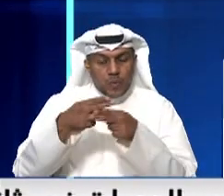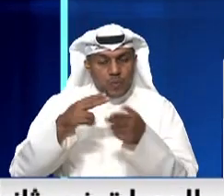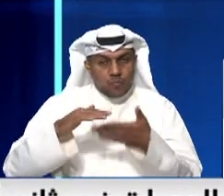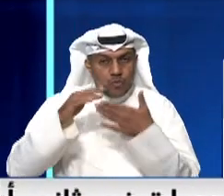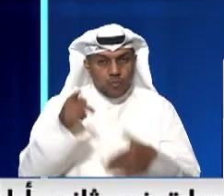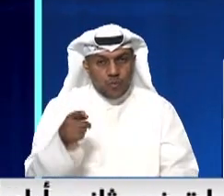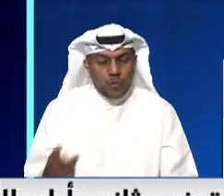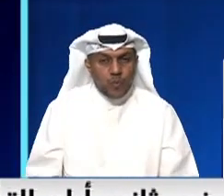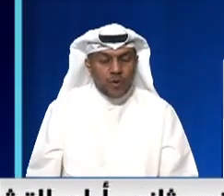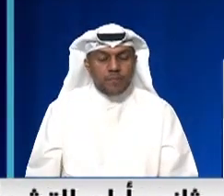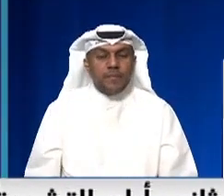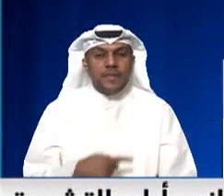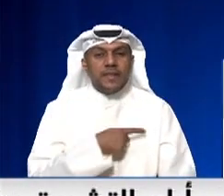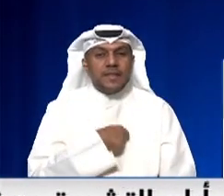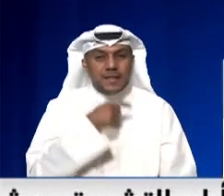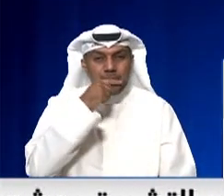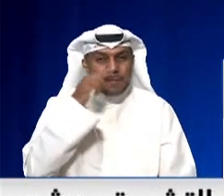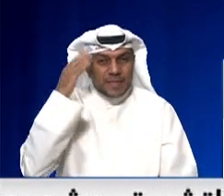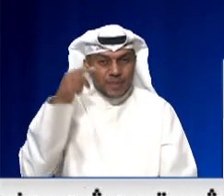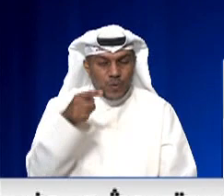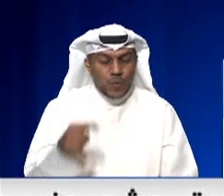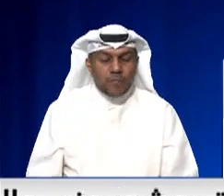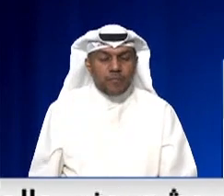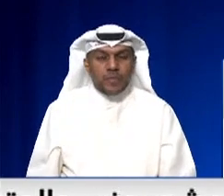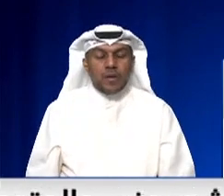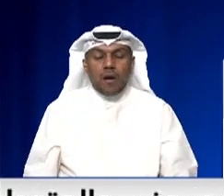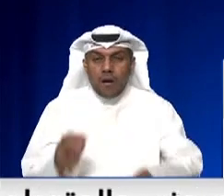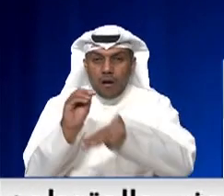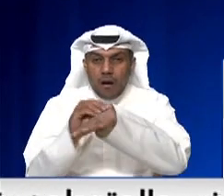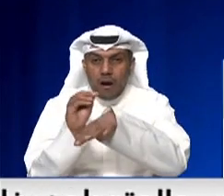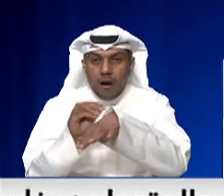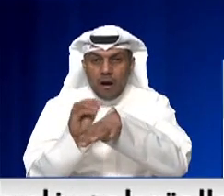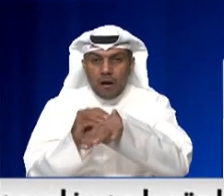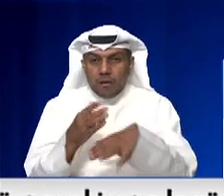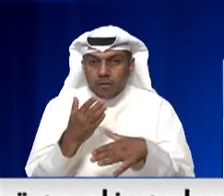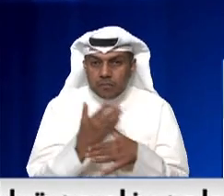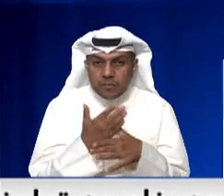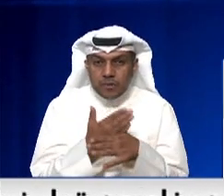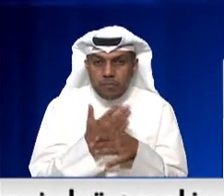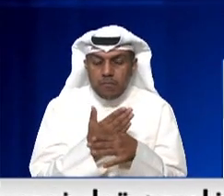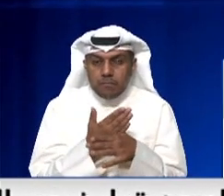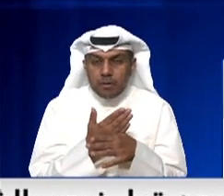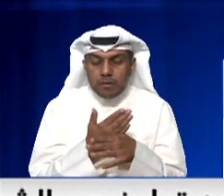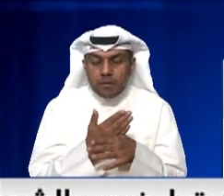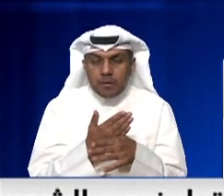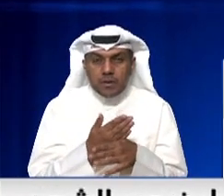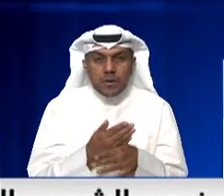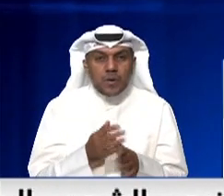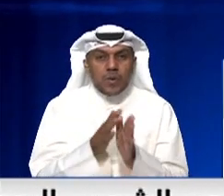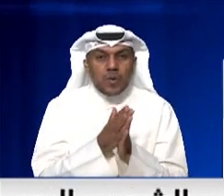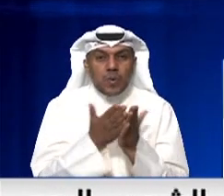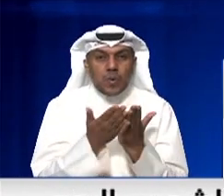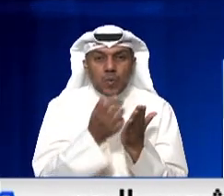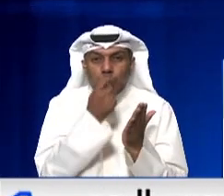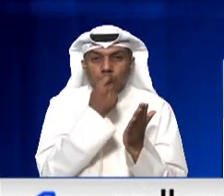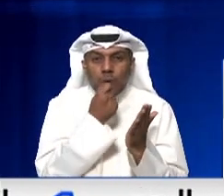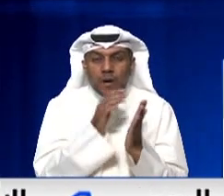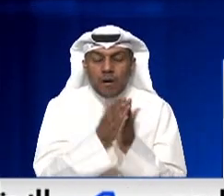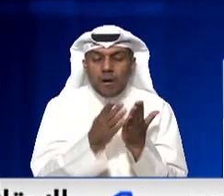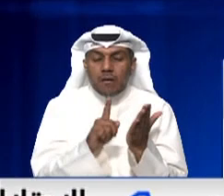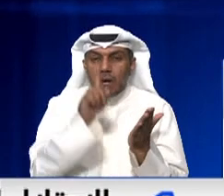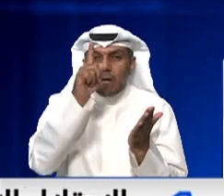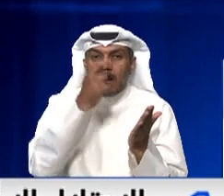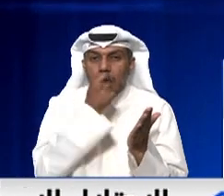السفيره على خلفيه قيام احد المتطرفين بحرق نسخه من القران الكريم